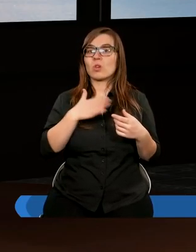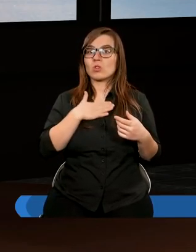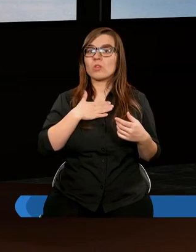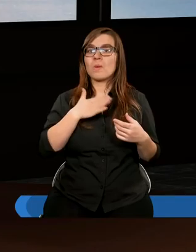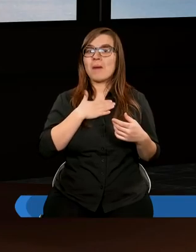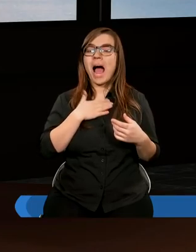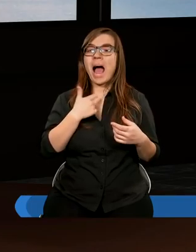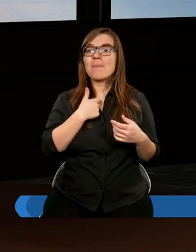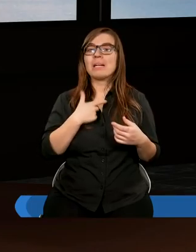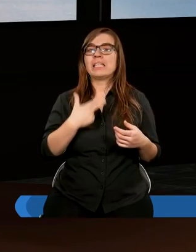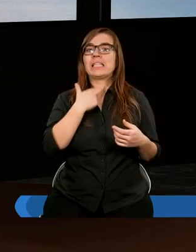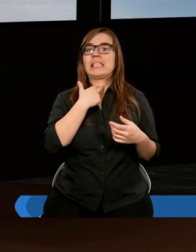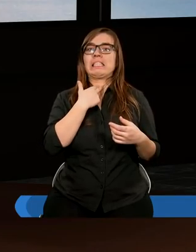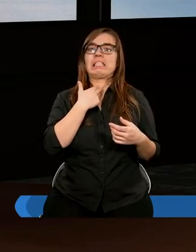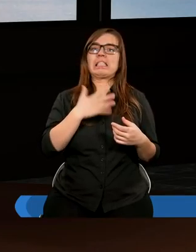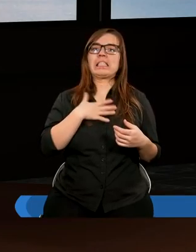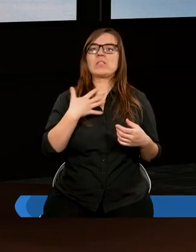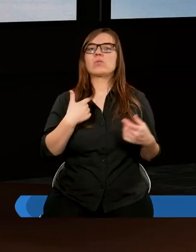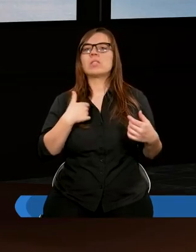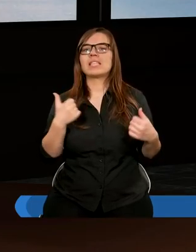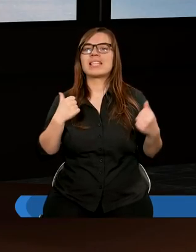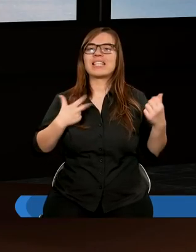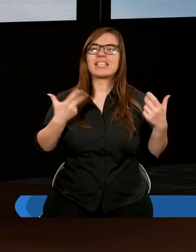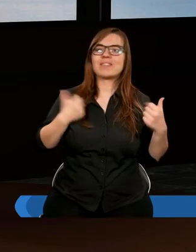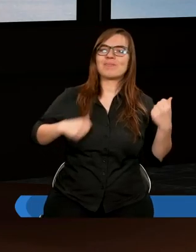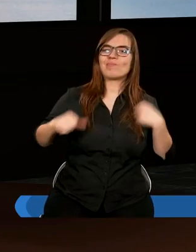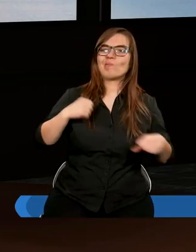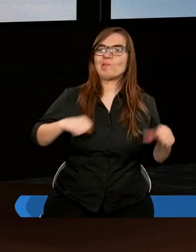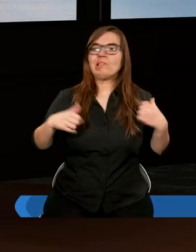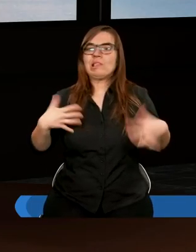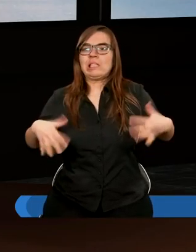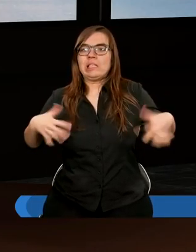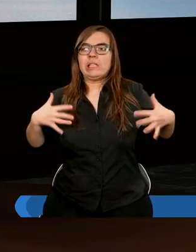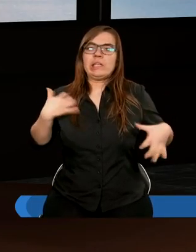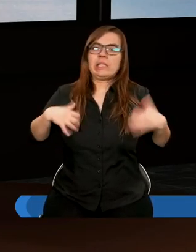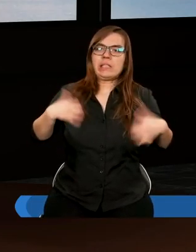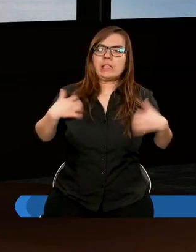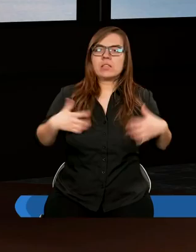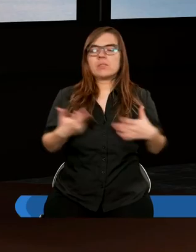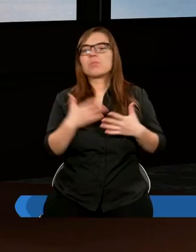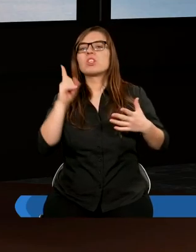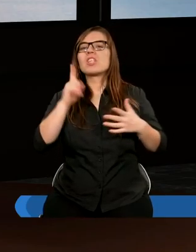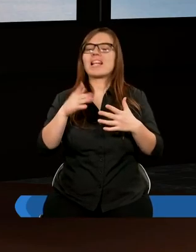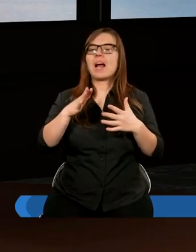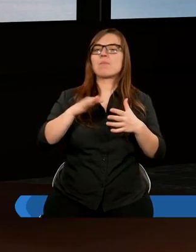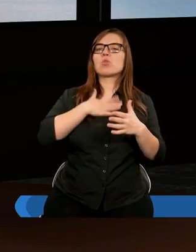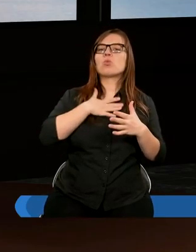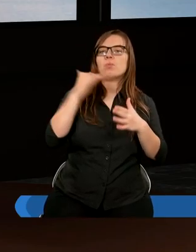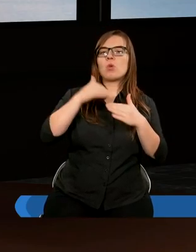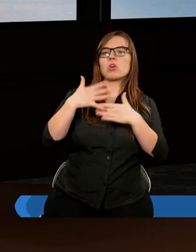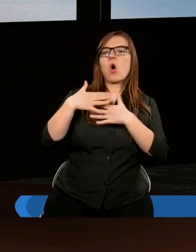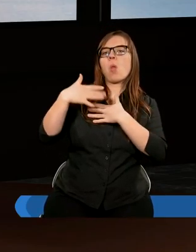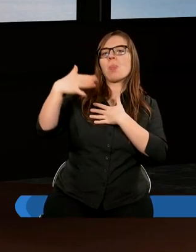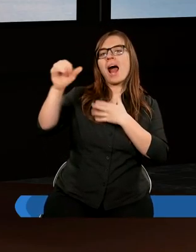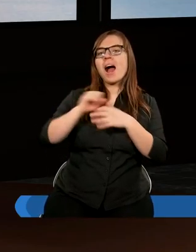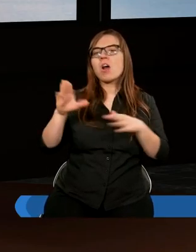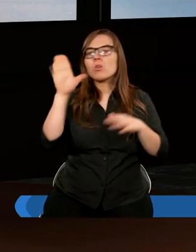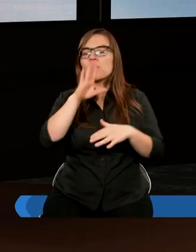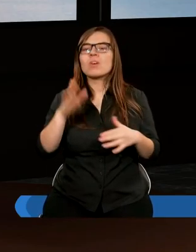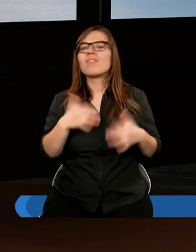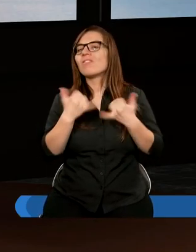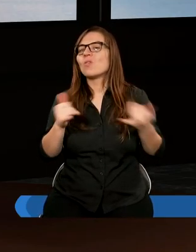głową, to odbiera nam spokój. I może też wpływać na nasze relacje z Bogiem. W różny sposób